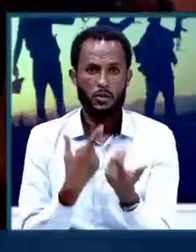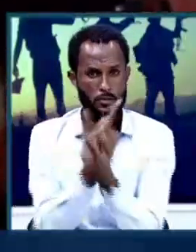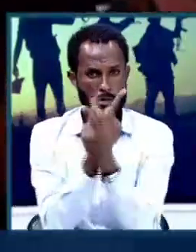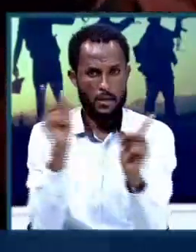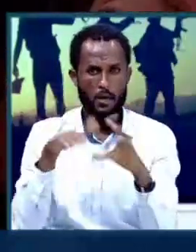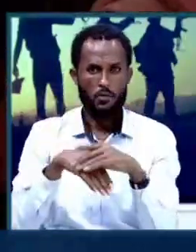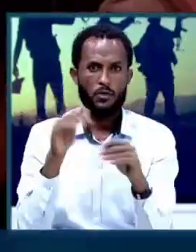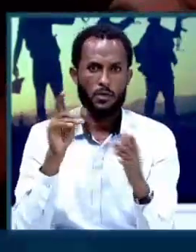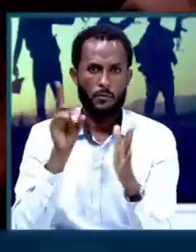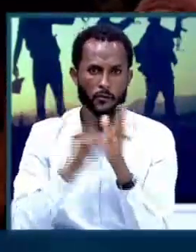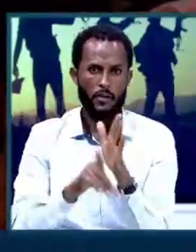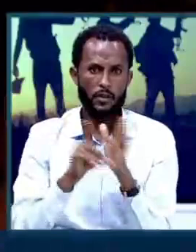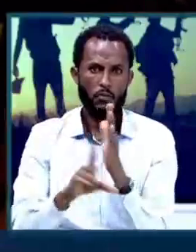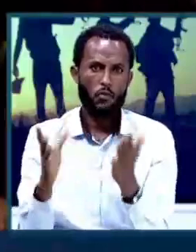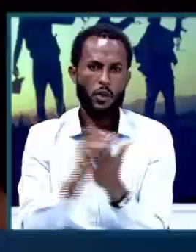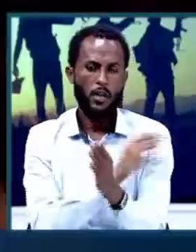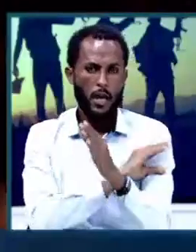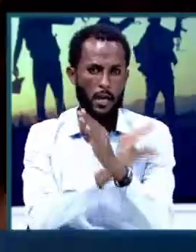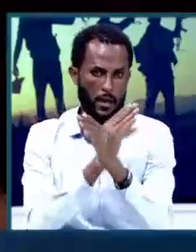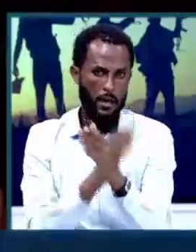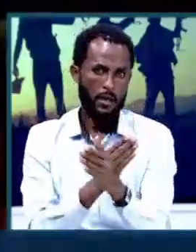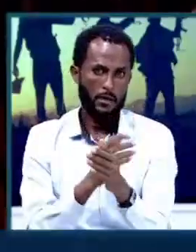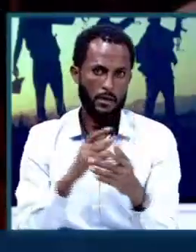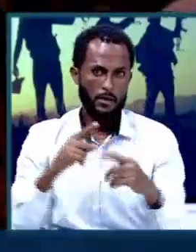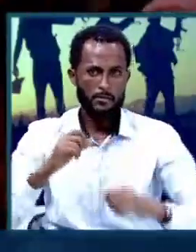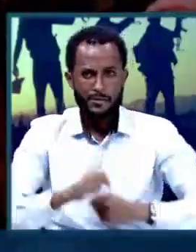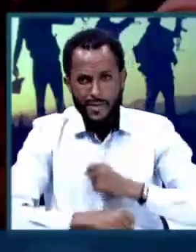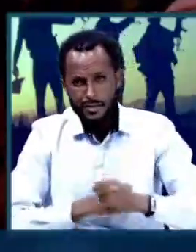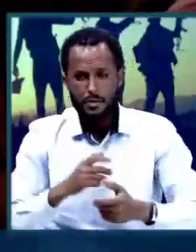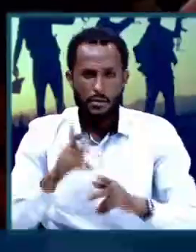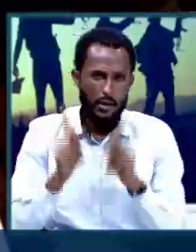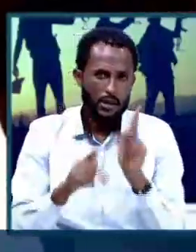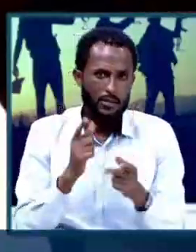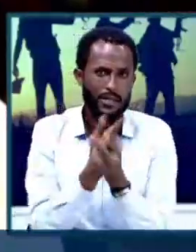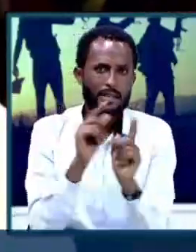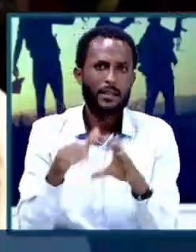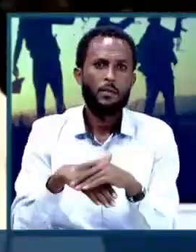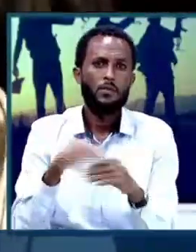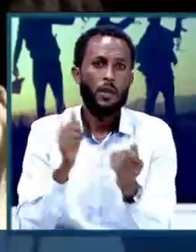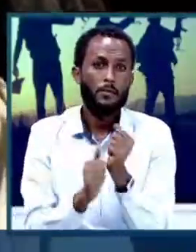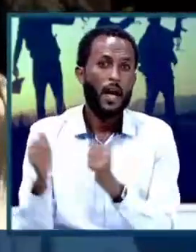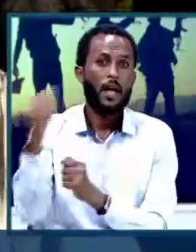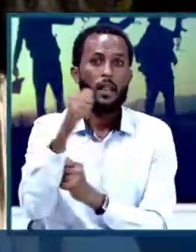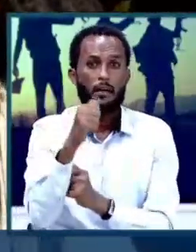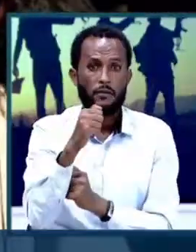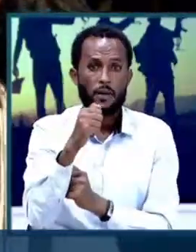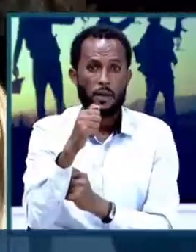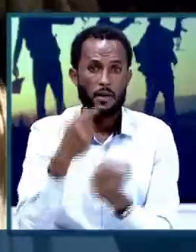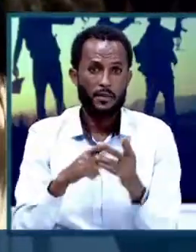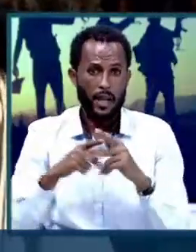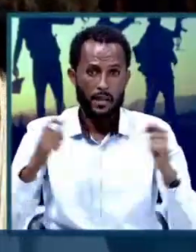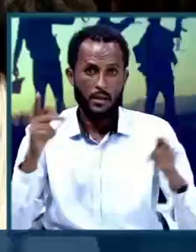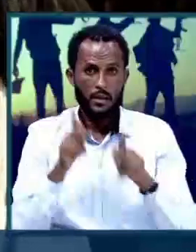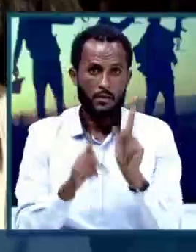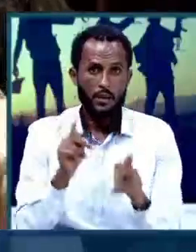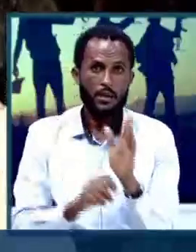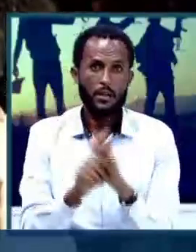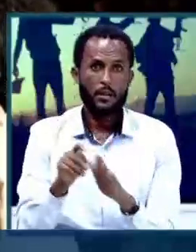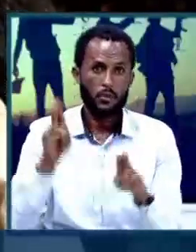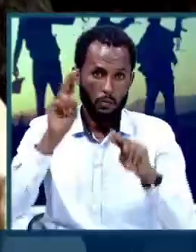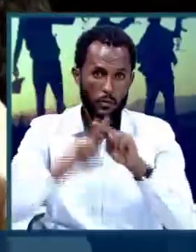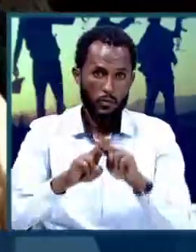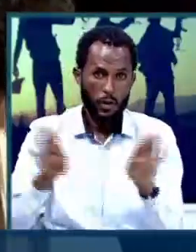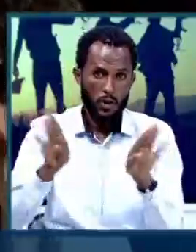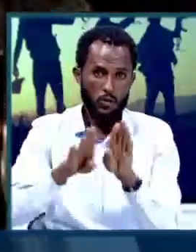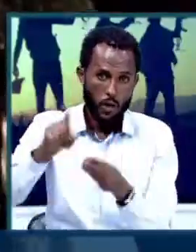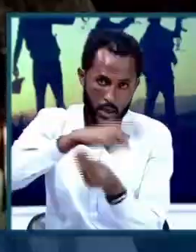ኣሎ ብፋሽስታውያንን ወረርቲ ሓይልታትን ዝሳቀ ዘሎ ህዝቢ ሓራ ካብ ምውፃእ ብዝዘለለ ፀላእቲ ህዝቢ ትግራይ ብዘንበርዎ ዕፅዋን